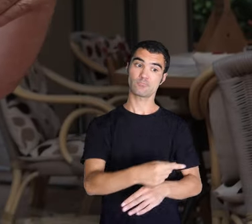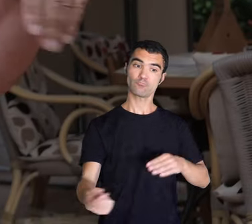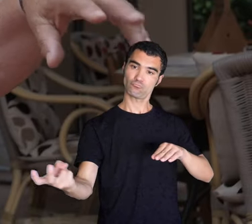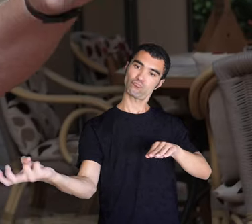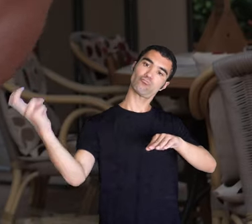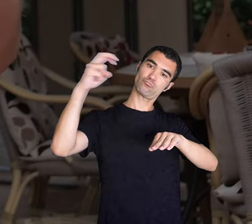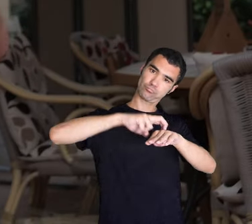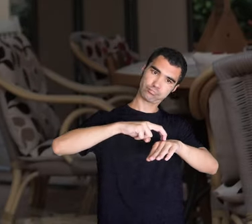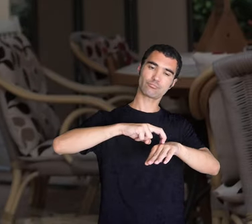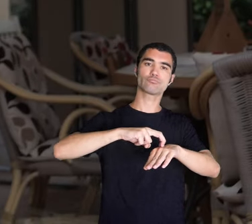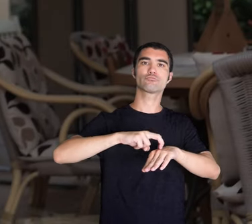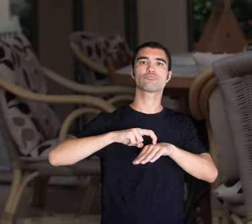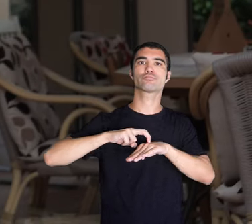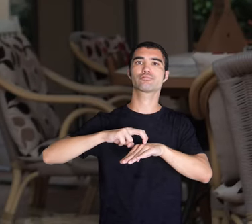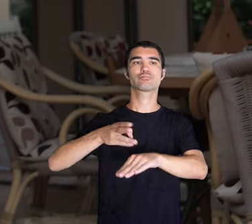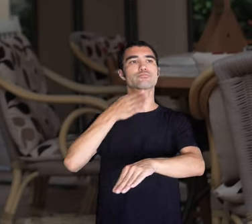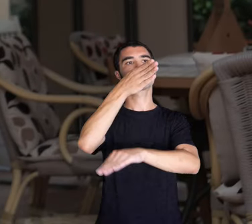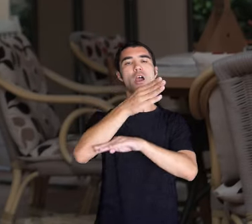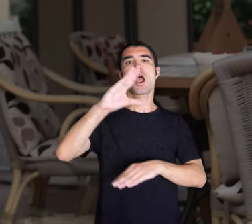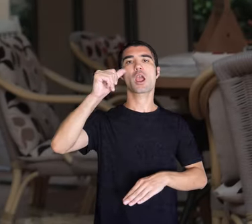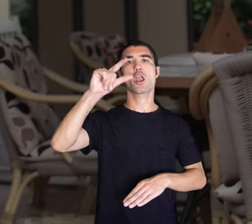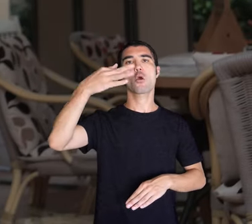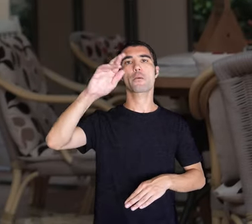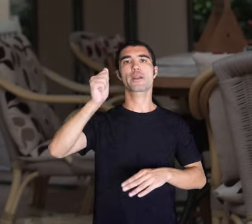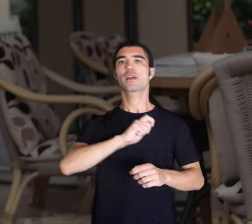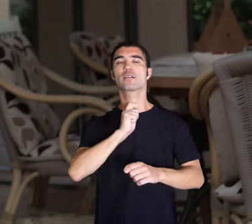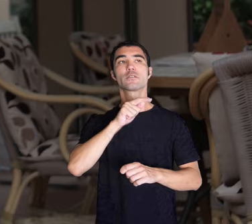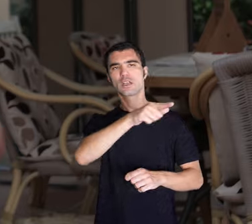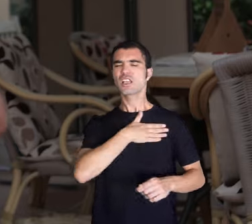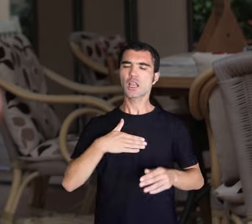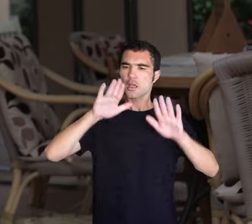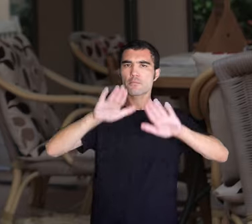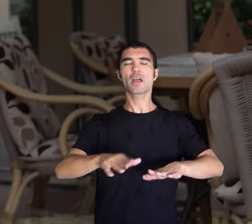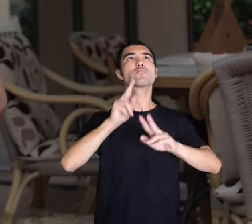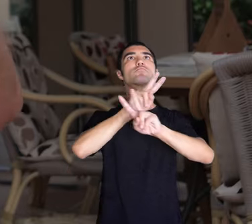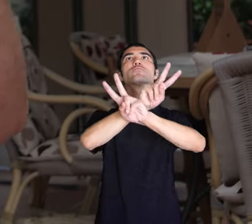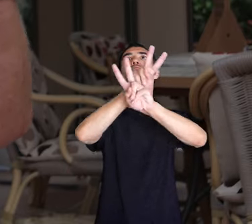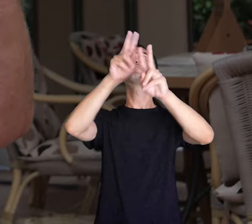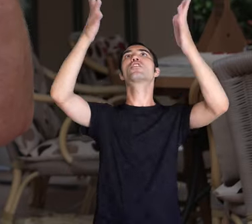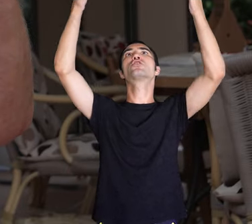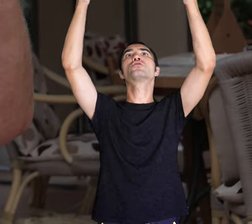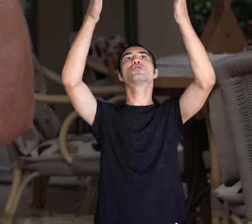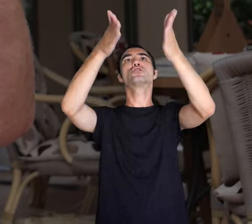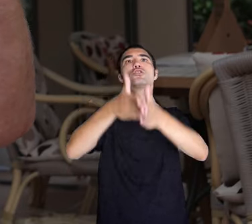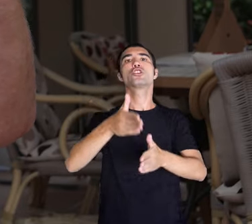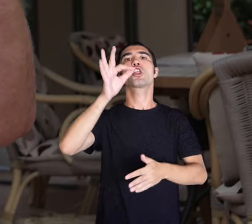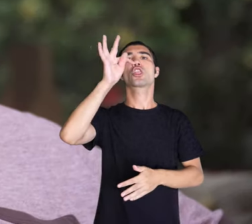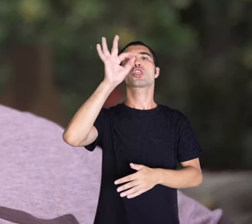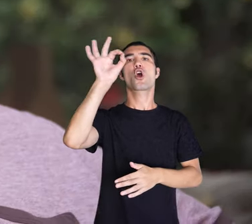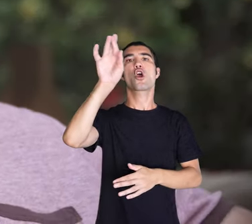ell, el duem dins a calabra, se volia aturar davant del torrent de parells, a contemplar aquell paisatge del torrent de parells,